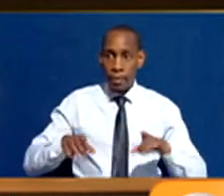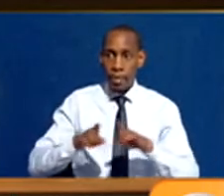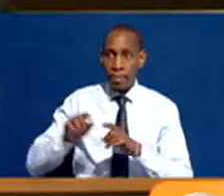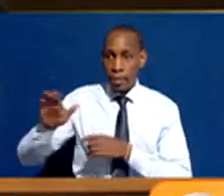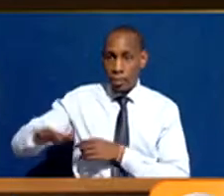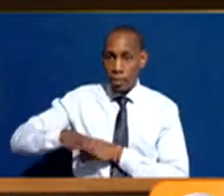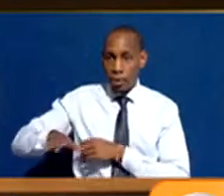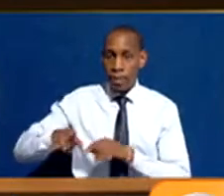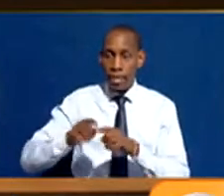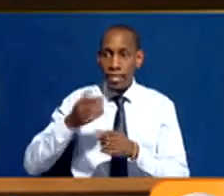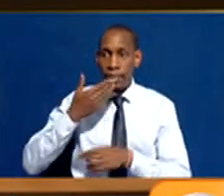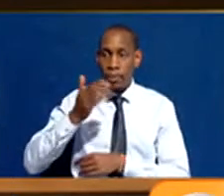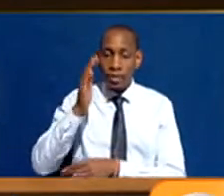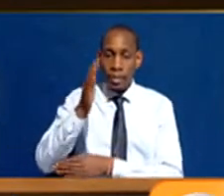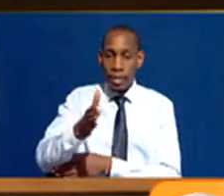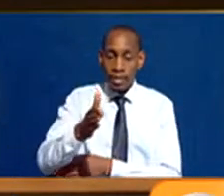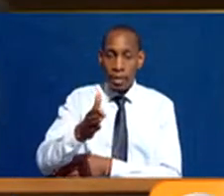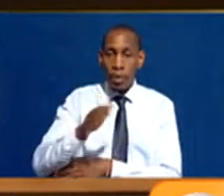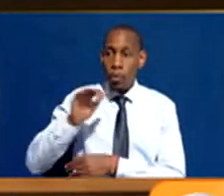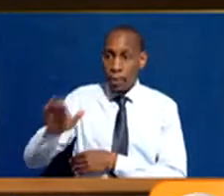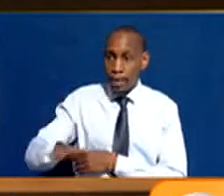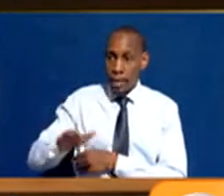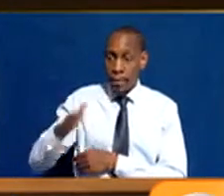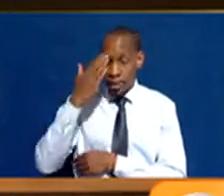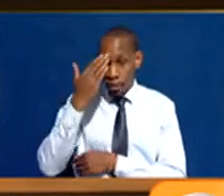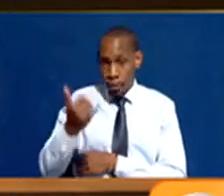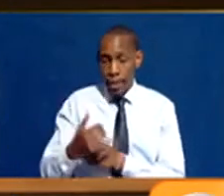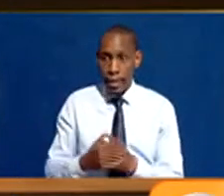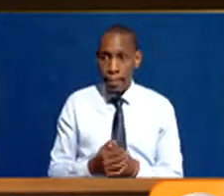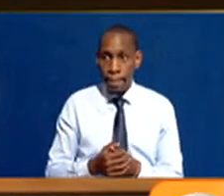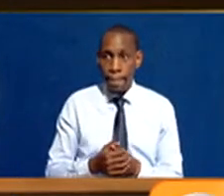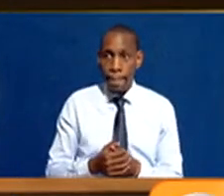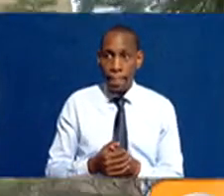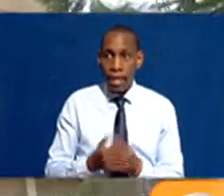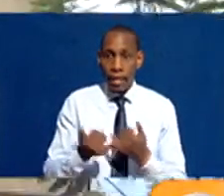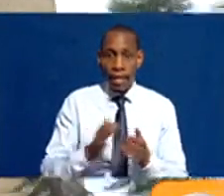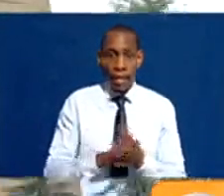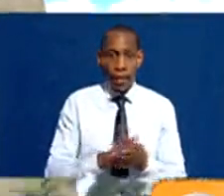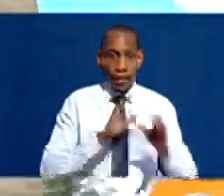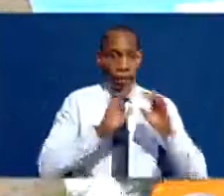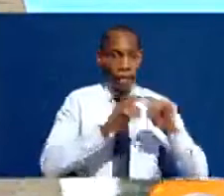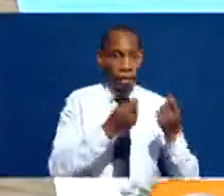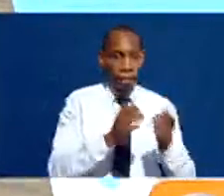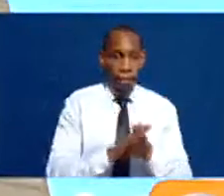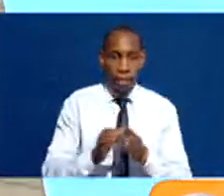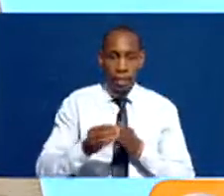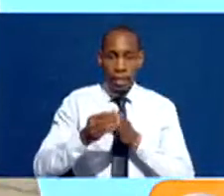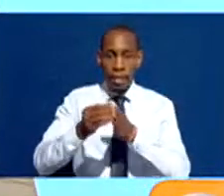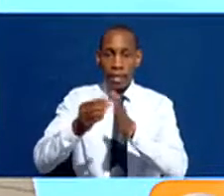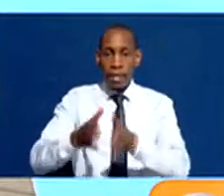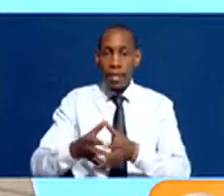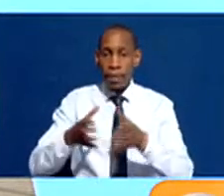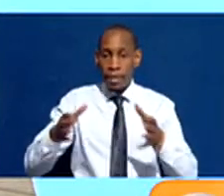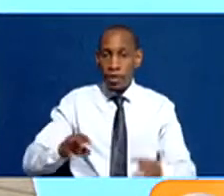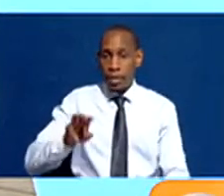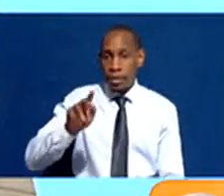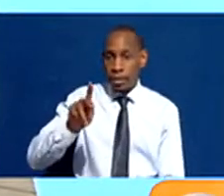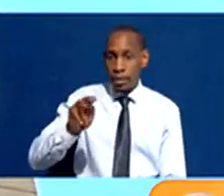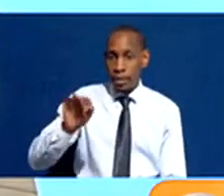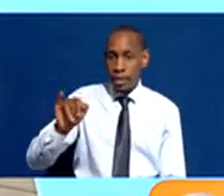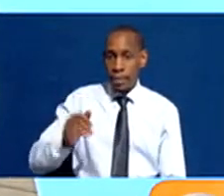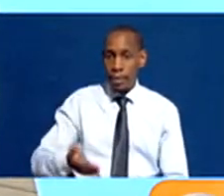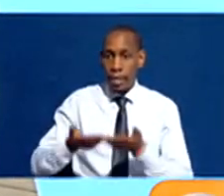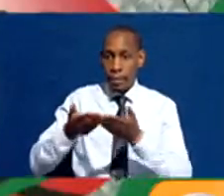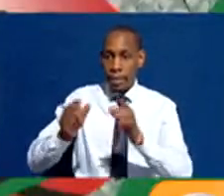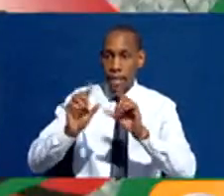house to answer directly to this house, because this is broken telephone. Kiongozi wa wengi Kimani Ichung'wa,